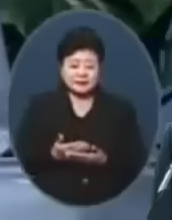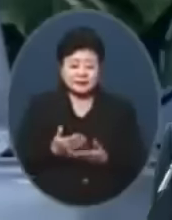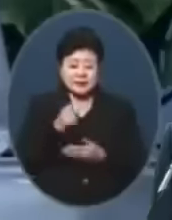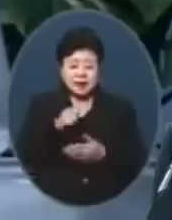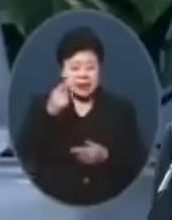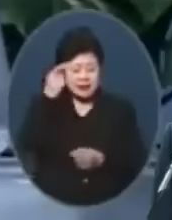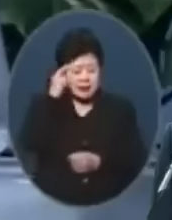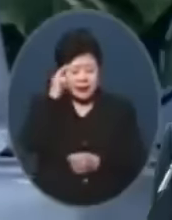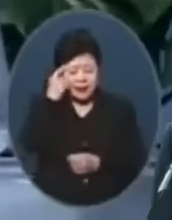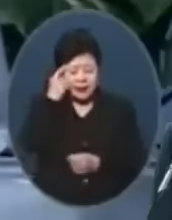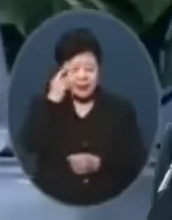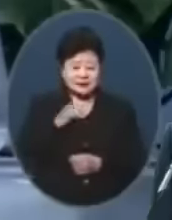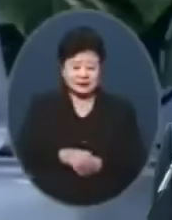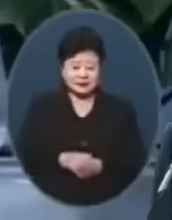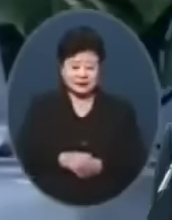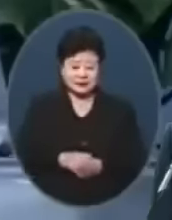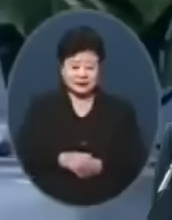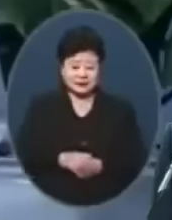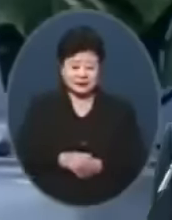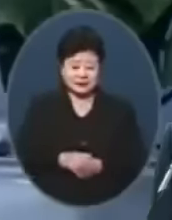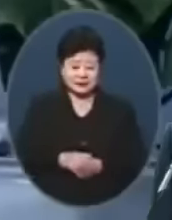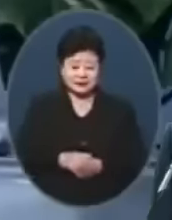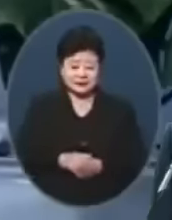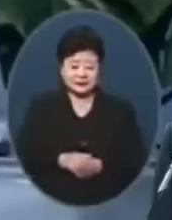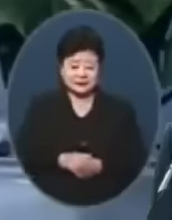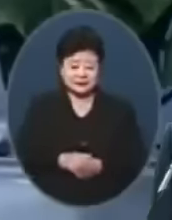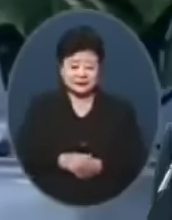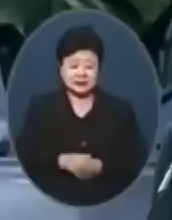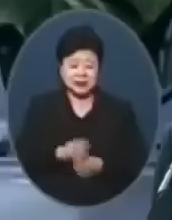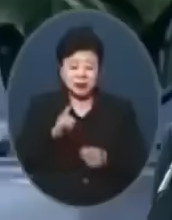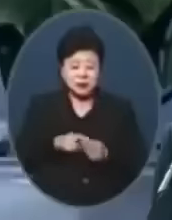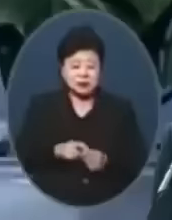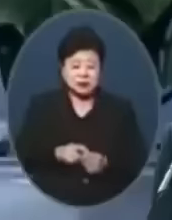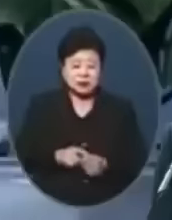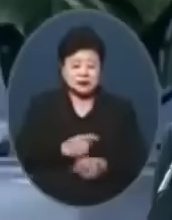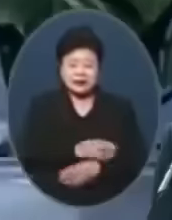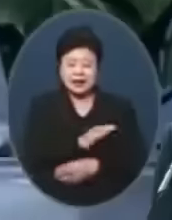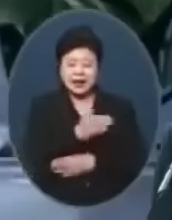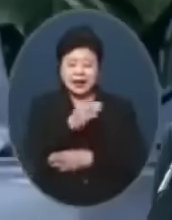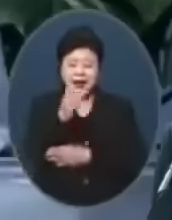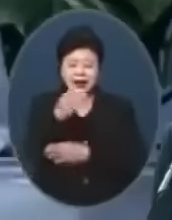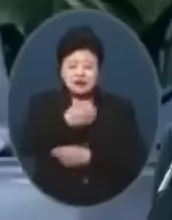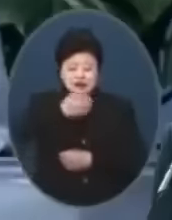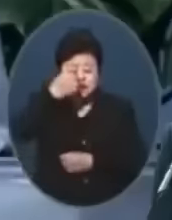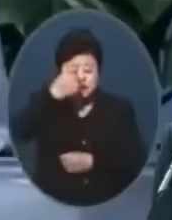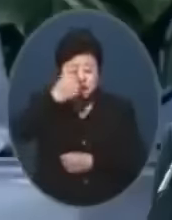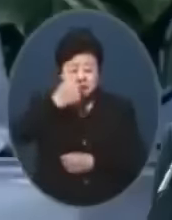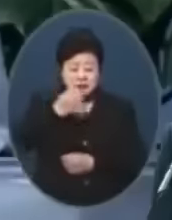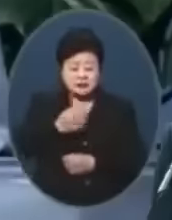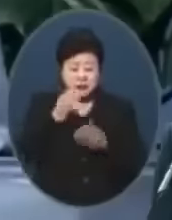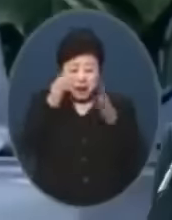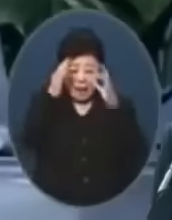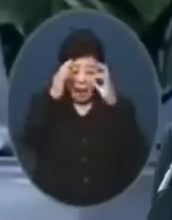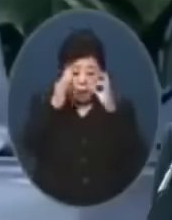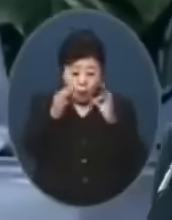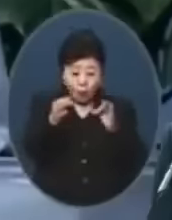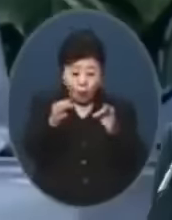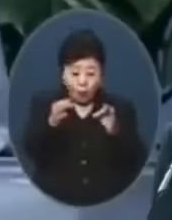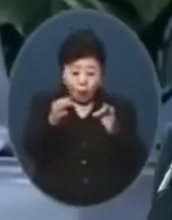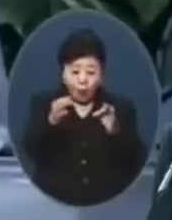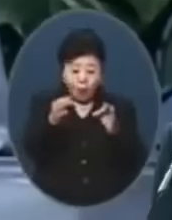마음의 생각이 긍정적이고 적극적이며 목적 있는 찬란한 꿈을 바라보고